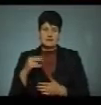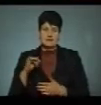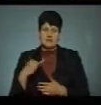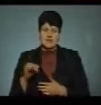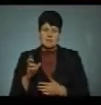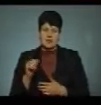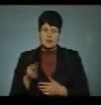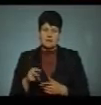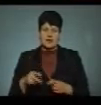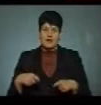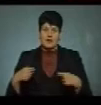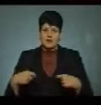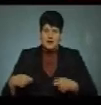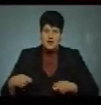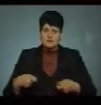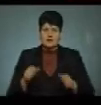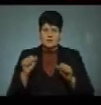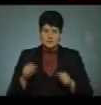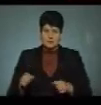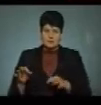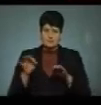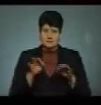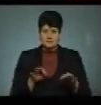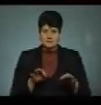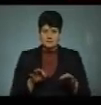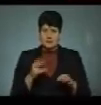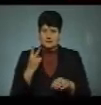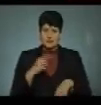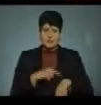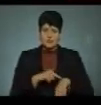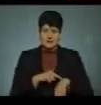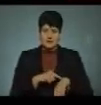каталці можемо їх спокійно транспортувати. Вони можуть навіть